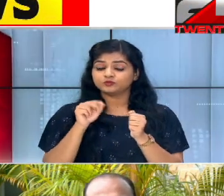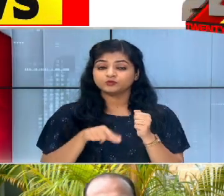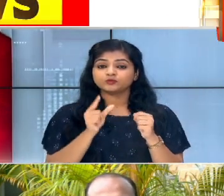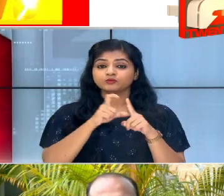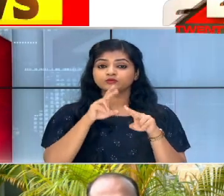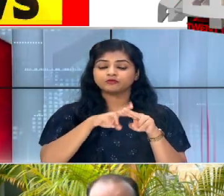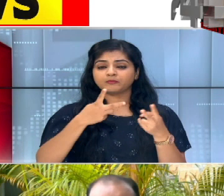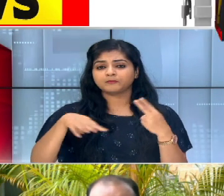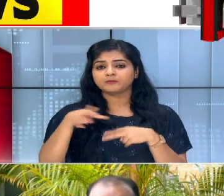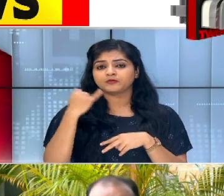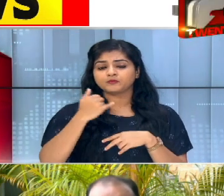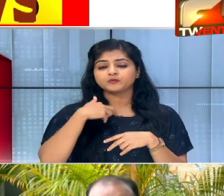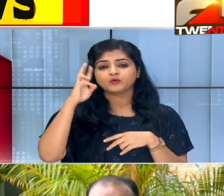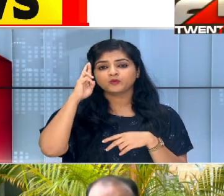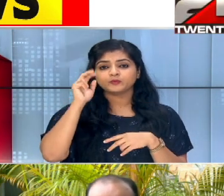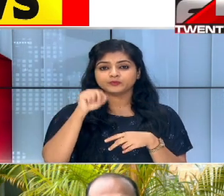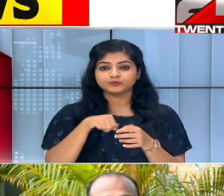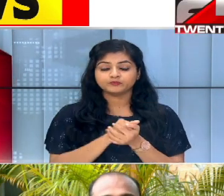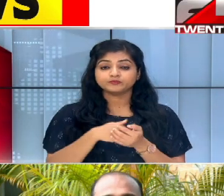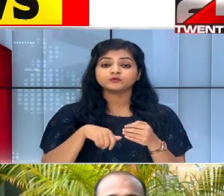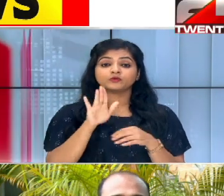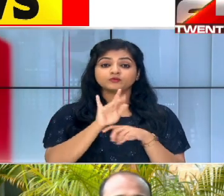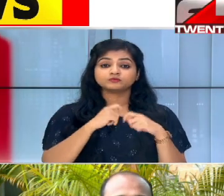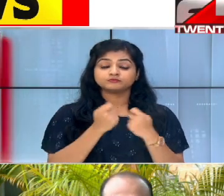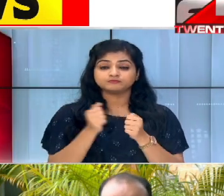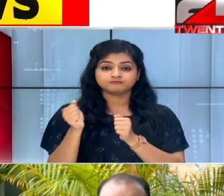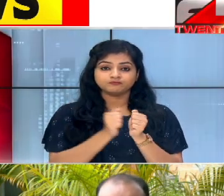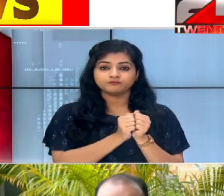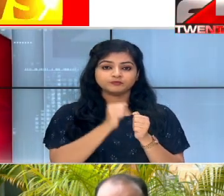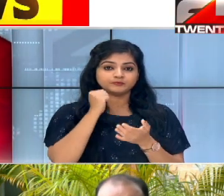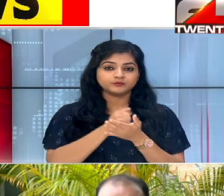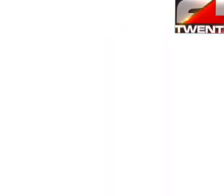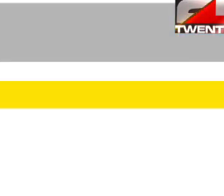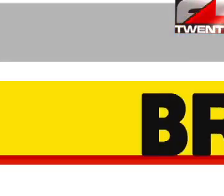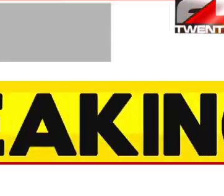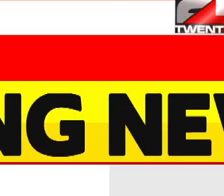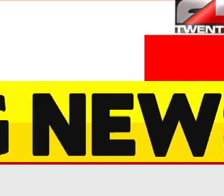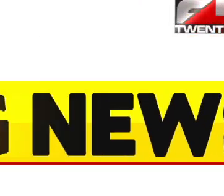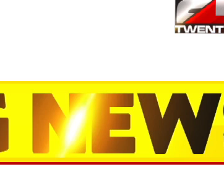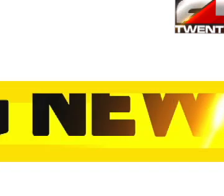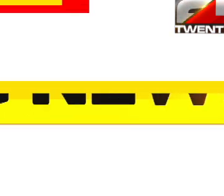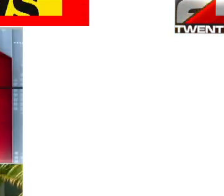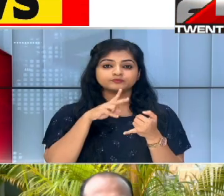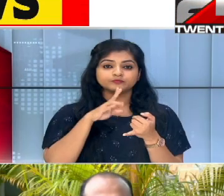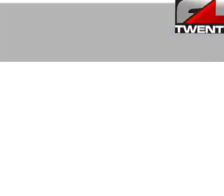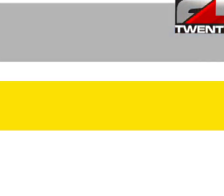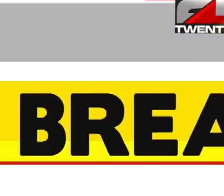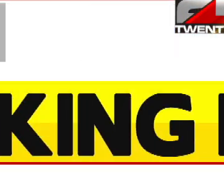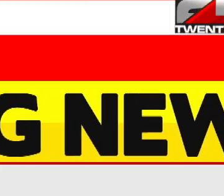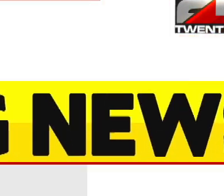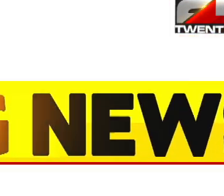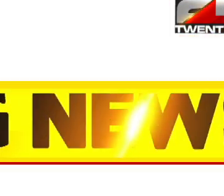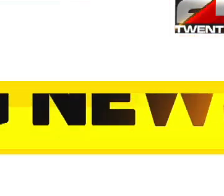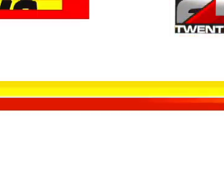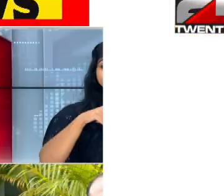തന്നെയാണ് പ്രതീക്ഷിക്കുന്നത്. എക്കാലവും കോൺഗ്രസിനൊപ്പം ഉണ്ടാകണമെന്നാണ് ആഗ്രഹിക്കുന്നതെന്ന് കൂടി കെ സുധാകരൻ പറയുകയാണ്. ഒപ്പം നിയമസഭാ തെരഞ്ഞെടുപ്പ്